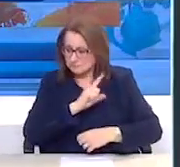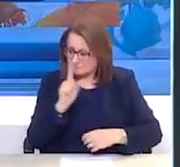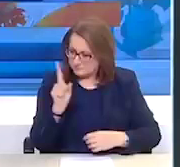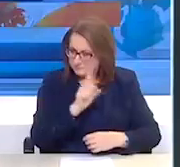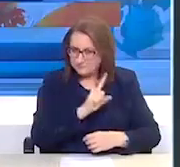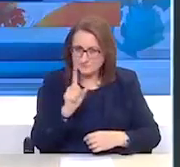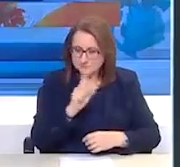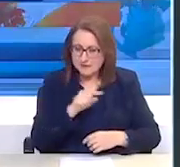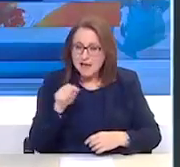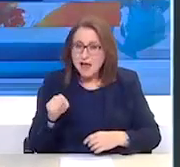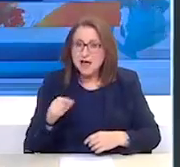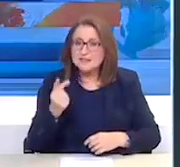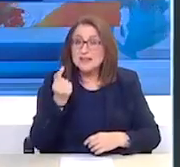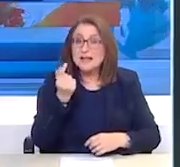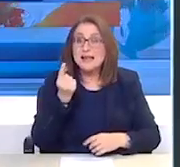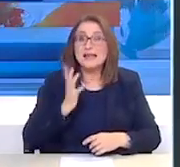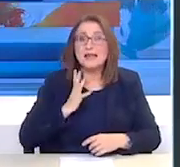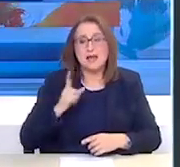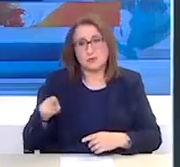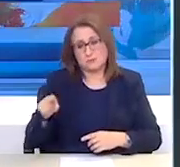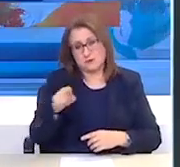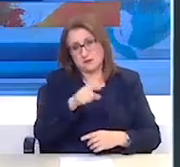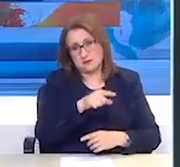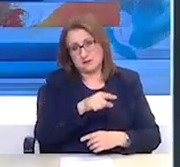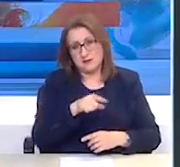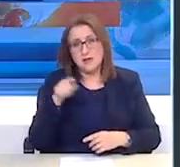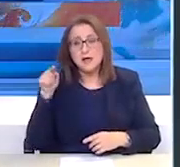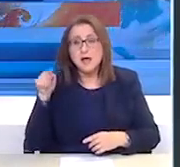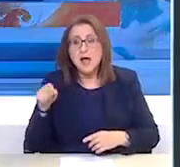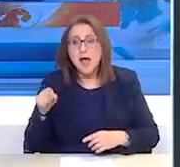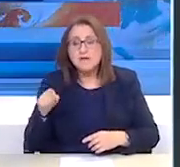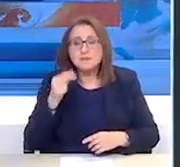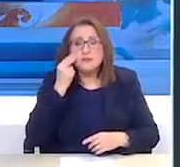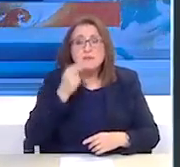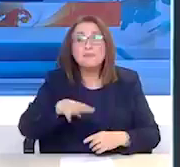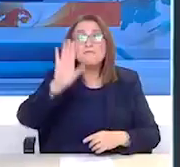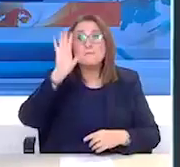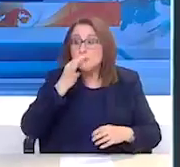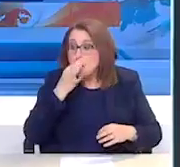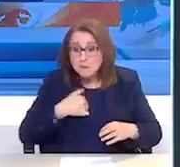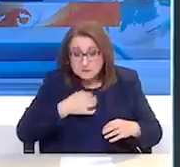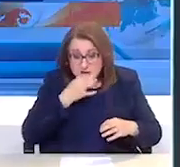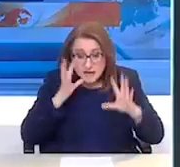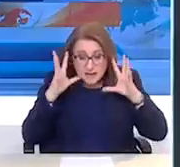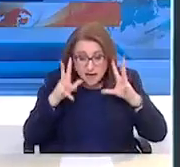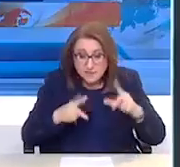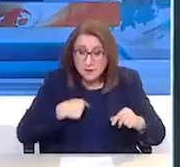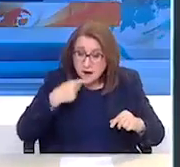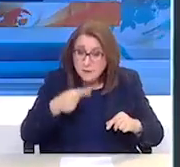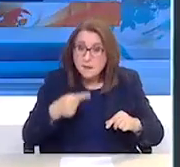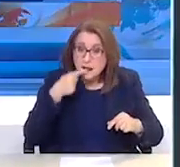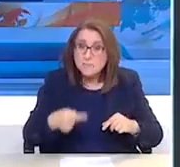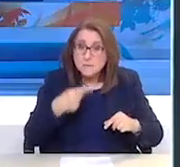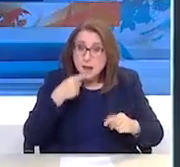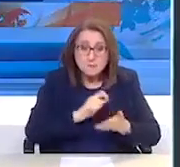λίγοι από την καθημερινή καταγραφή θέλουν μόνο να βλέπουν το μισό. Ακούν τα όποια αισιόδοξα μηνύματα και